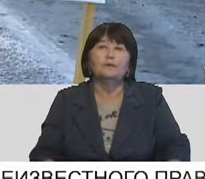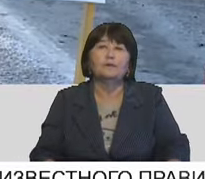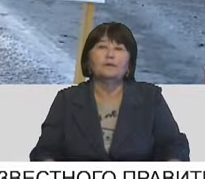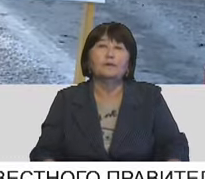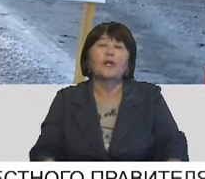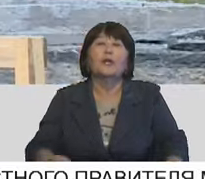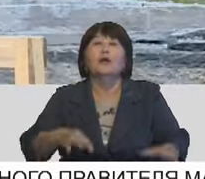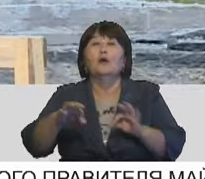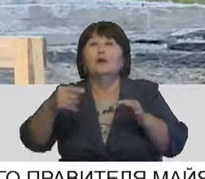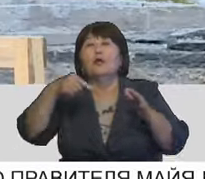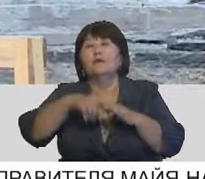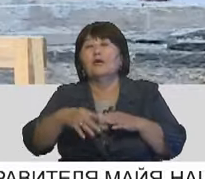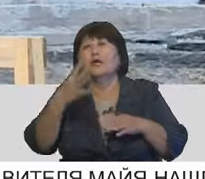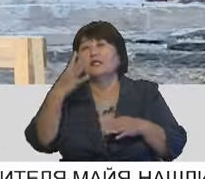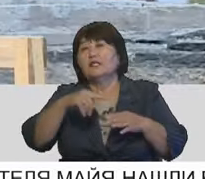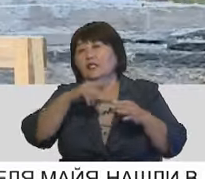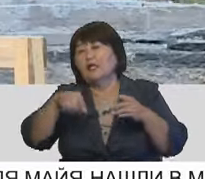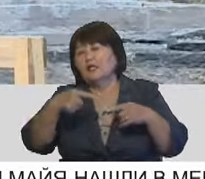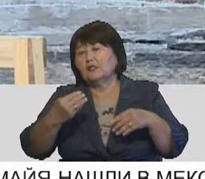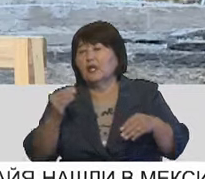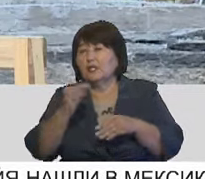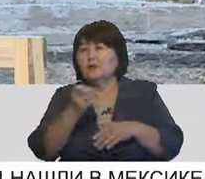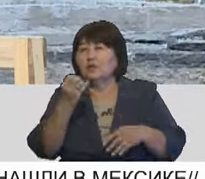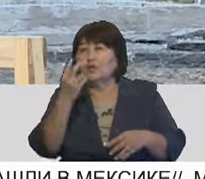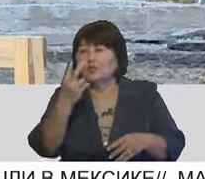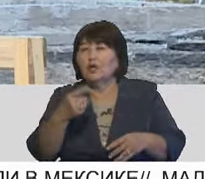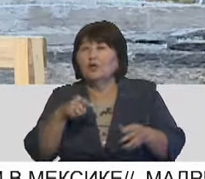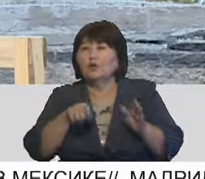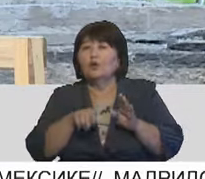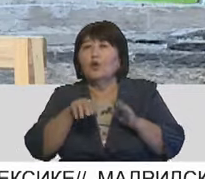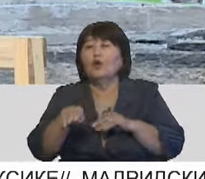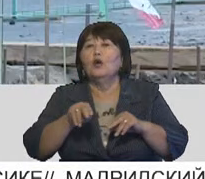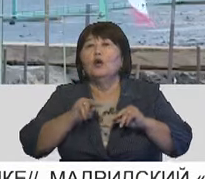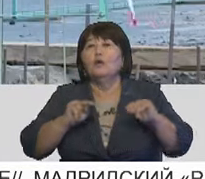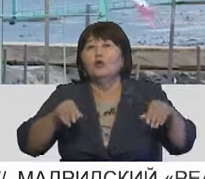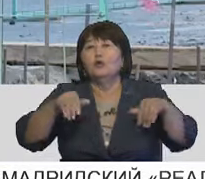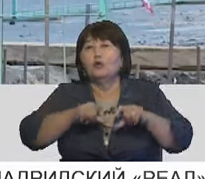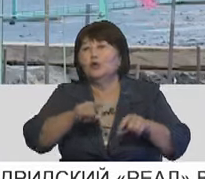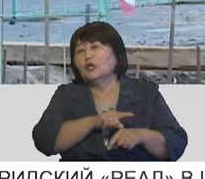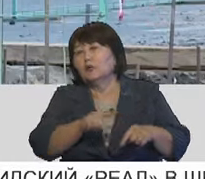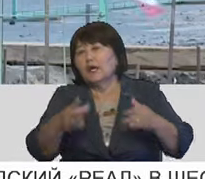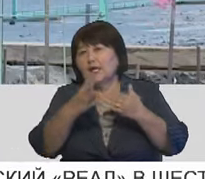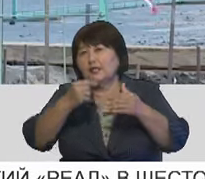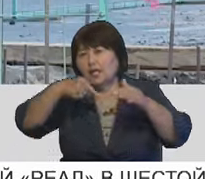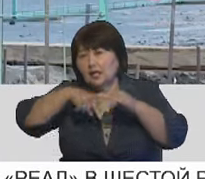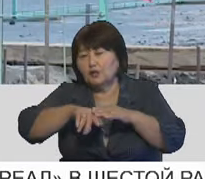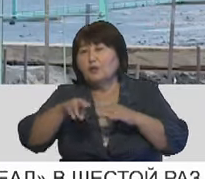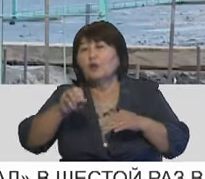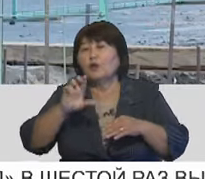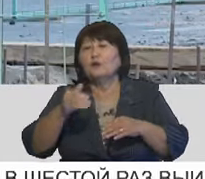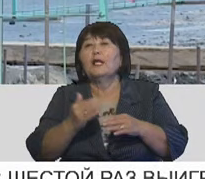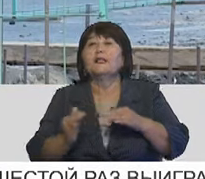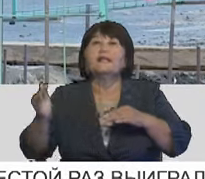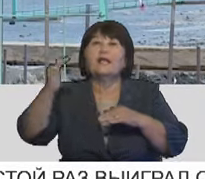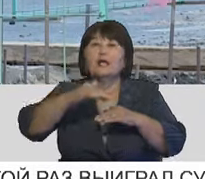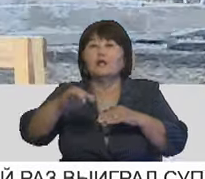По проекту внутри 4 задвижки хотим добавить еще 2. До Петколледжа теплотрасса проходит под землей, потом по Тулебаево над землей